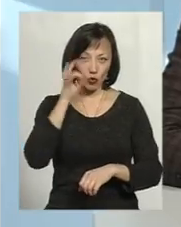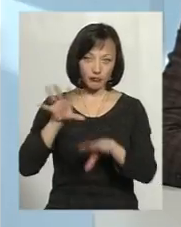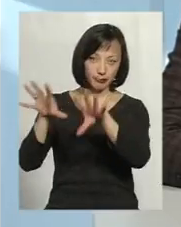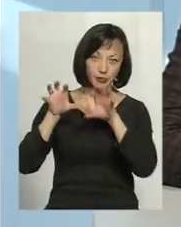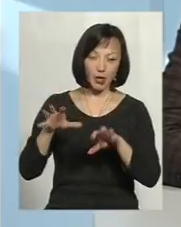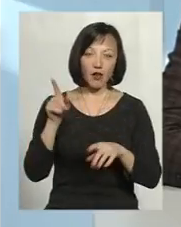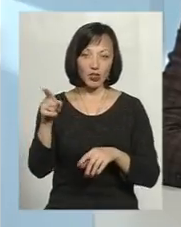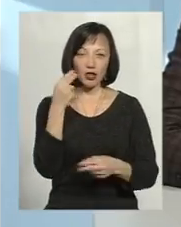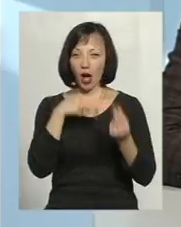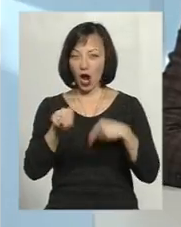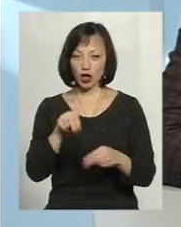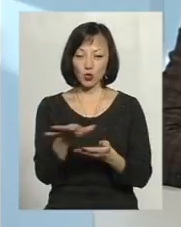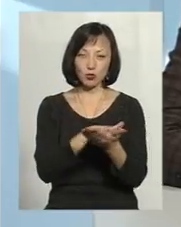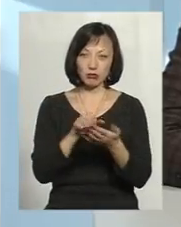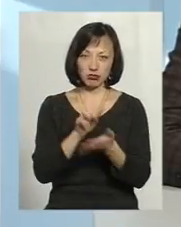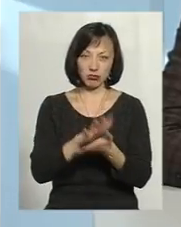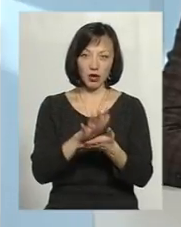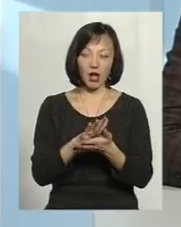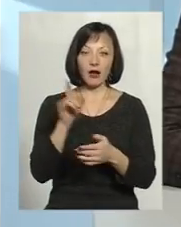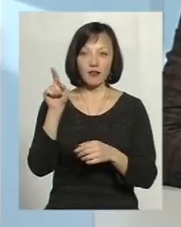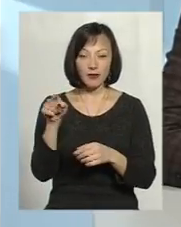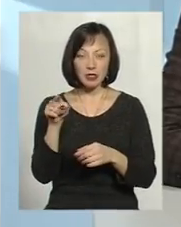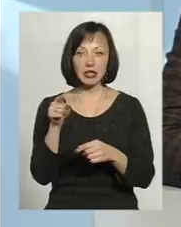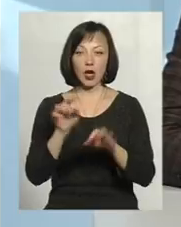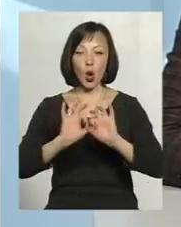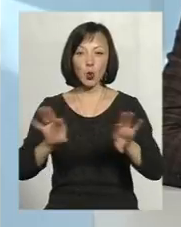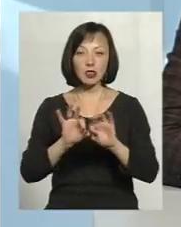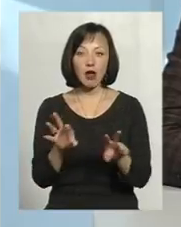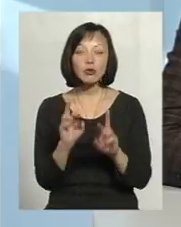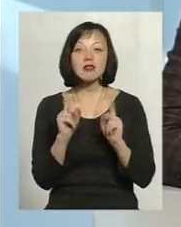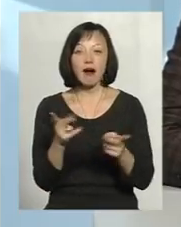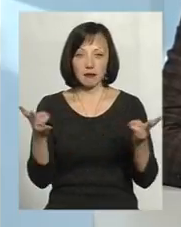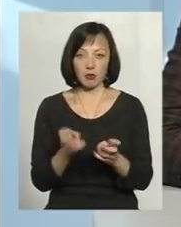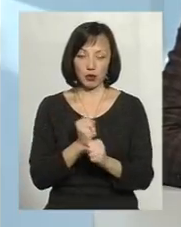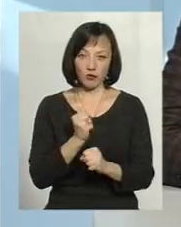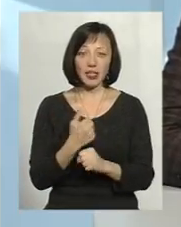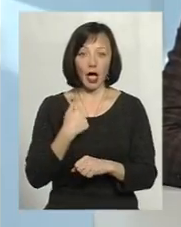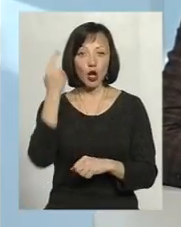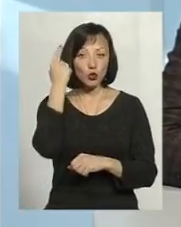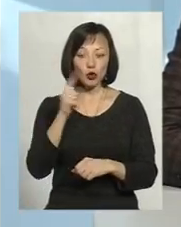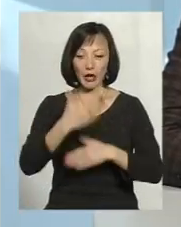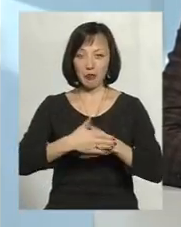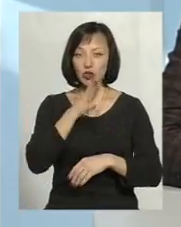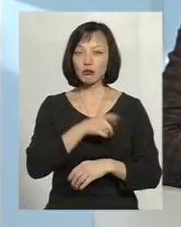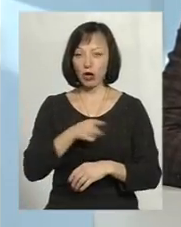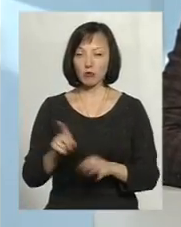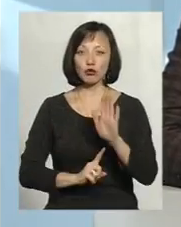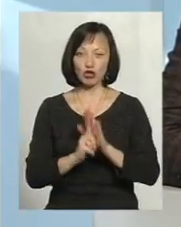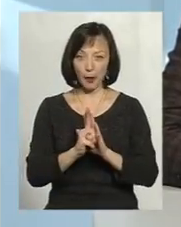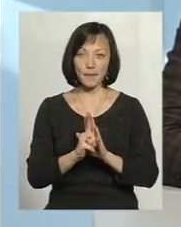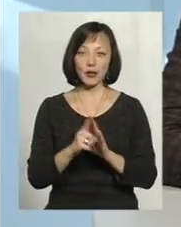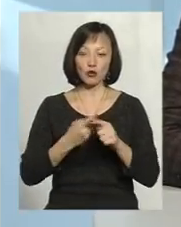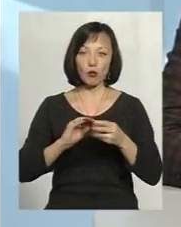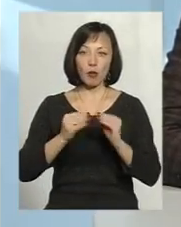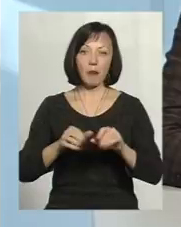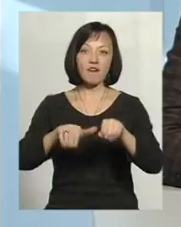Сьогодні шведи знайомляться з досвідом і розказують, як треба працювати. Тому я думаю, що найближчим часом ми почнемо цю